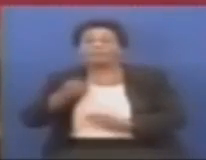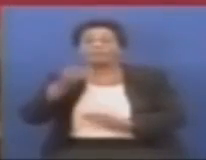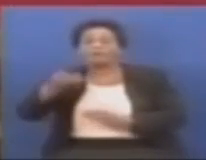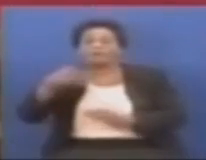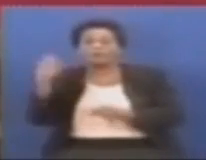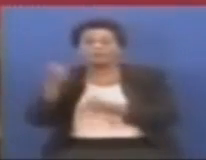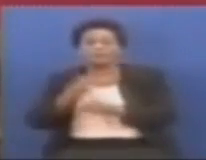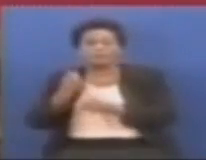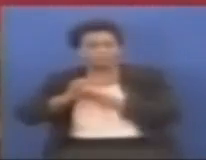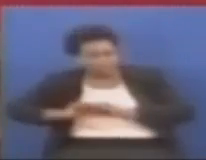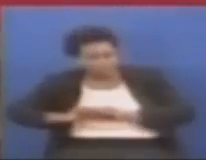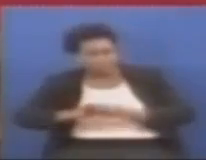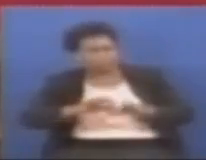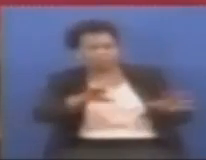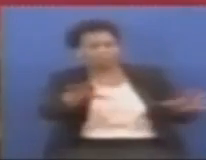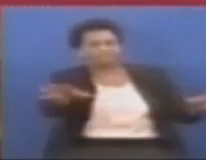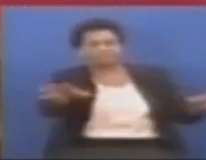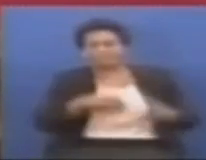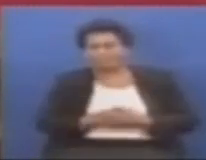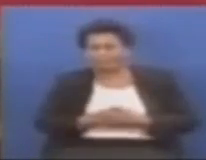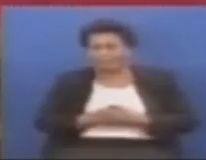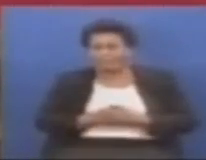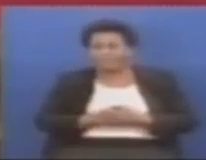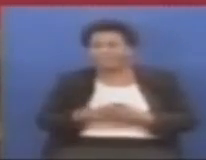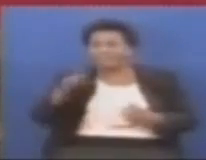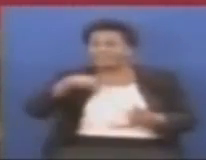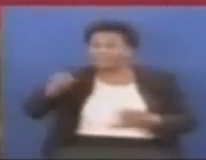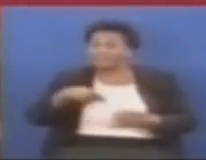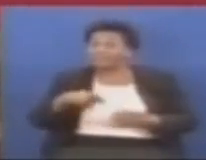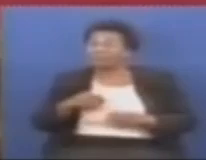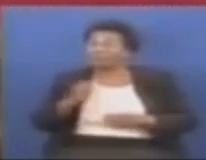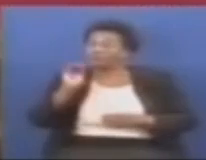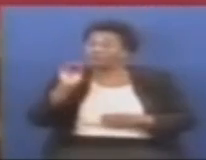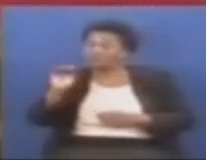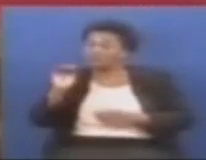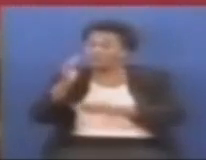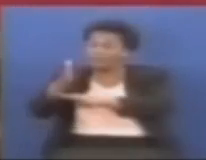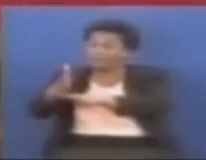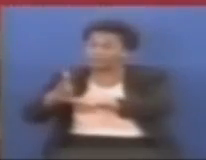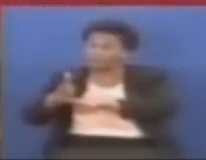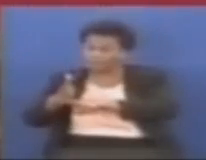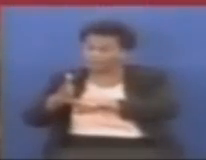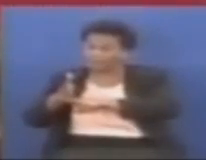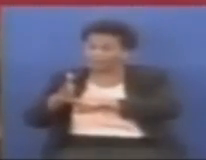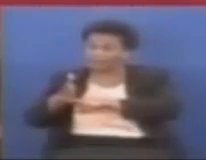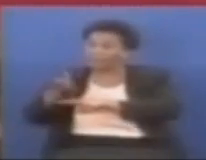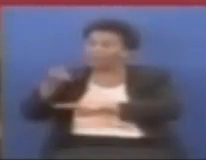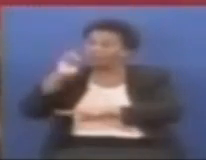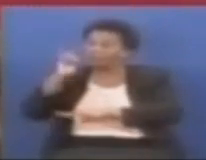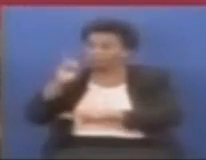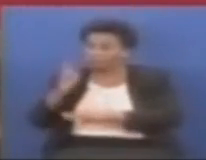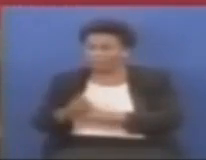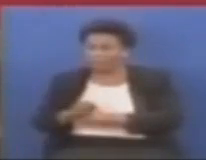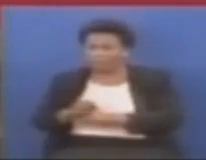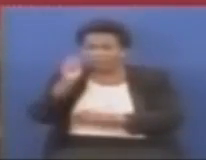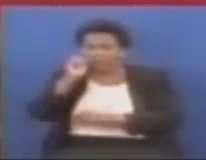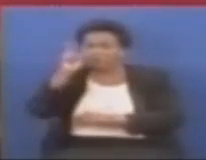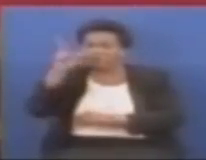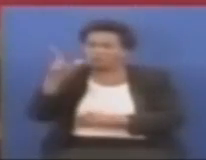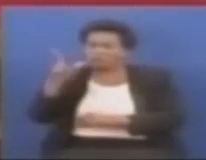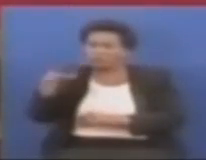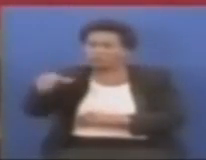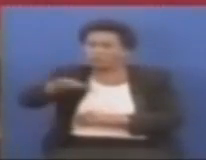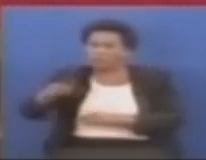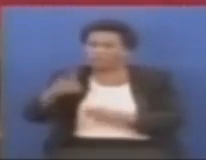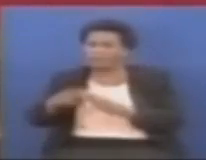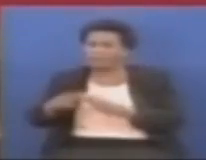ndani ya bunge lako, kweli miradi hii ya umeme inayoendelea REA ya tatu au narea wa mbalimbali, kazi yake ya msingi ya kwanza